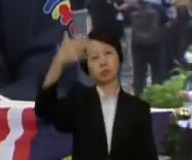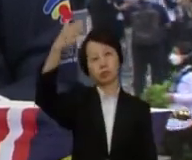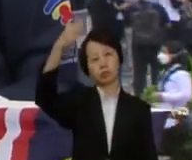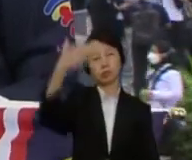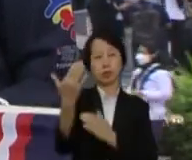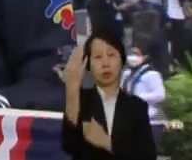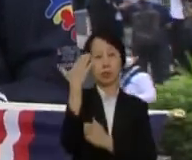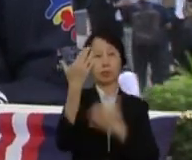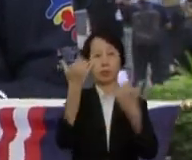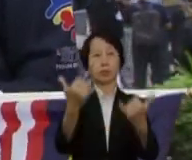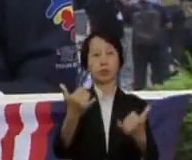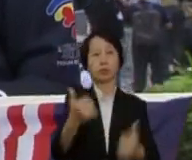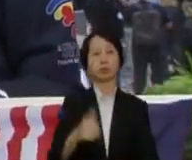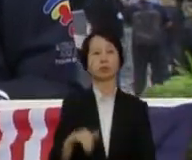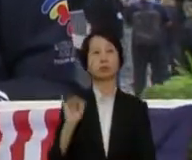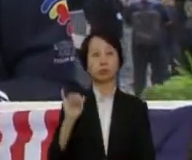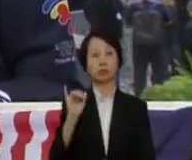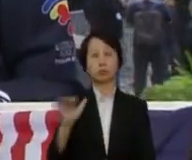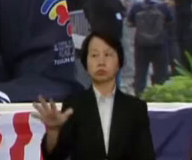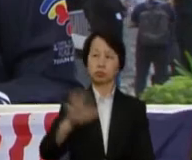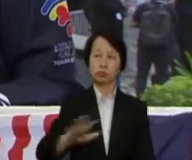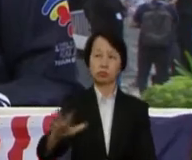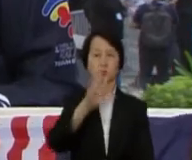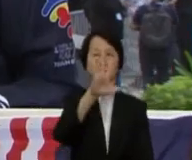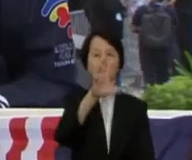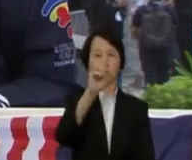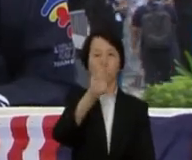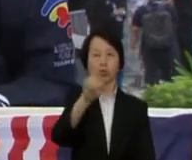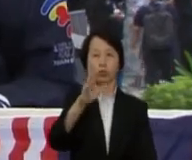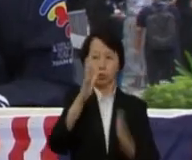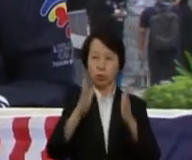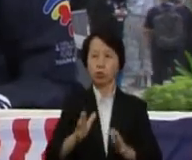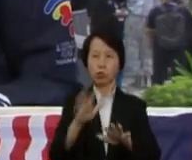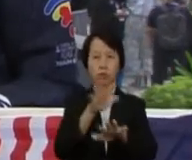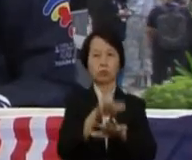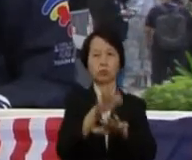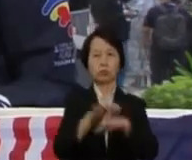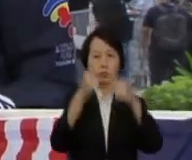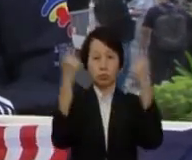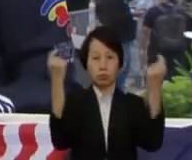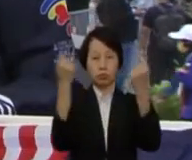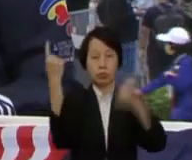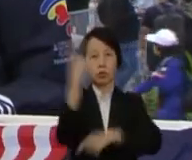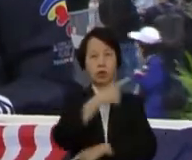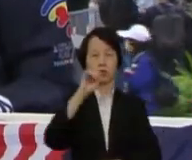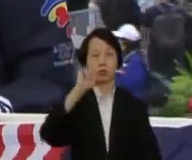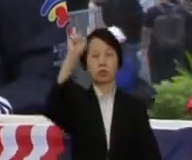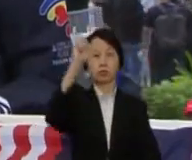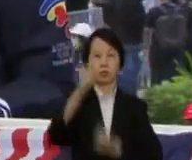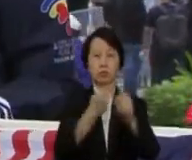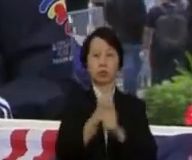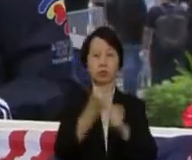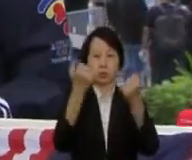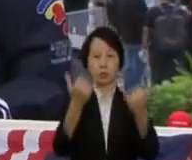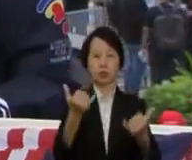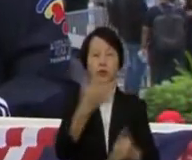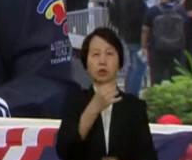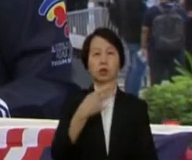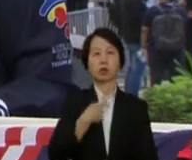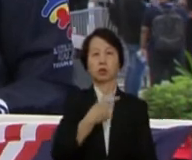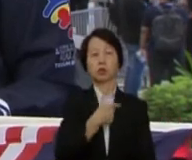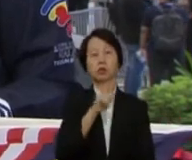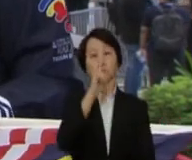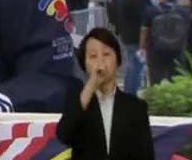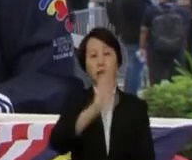pada pagi ini. Ya, diagarkan 50,000 akan berada di sini untuk meraihkan sambutan sebenar Hari Kebangsaan pada tahun ini. Dan kita